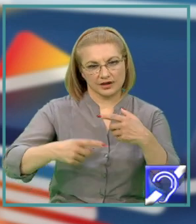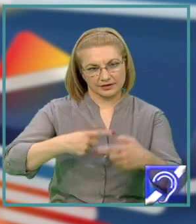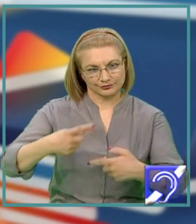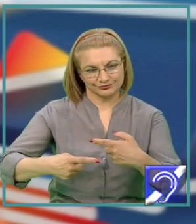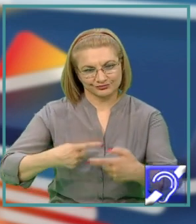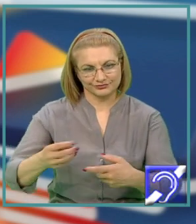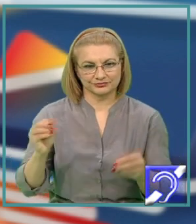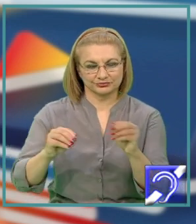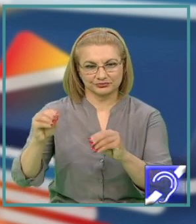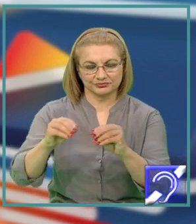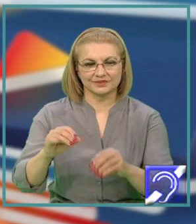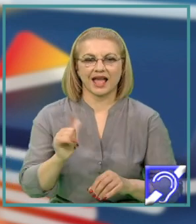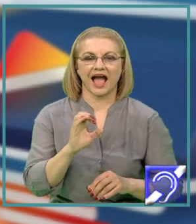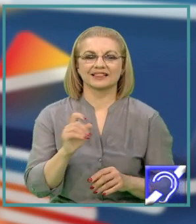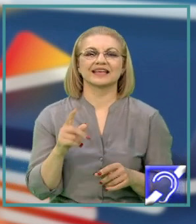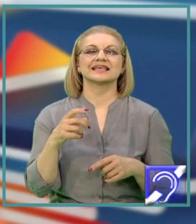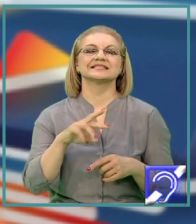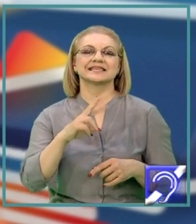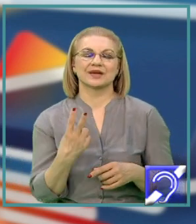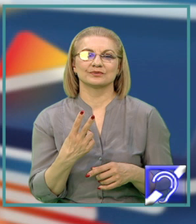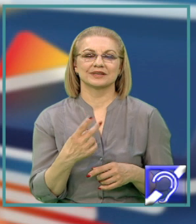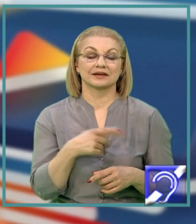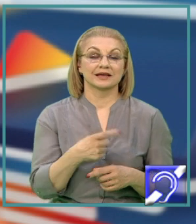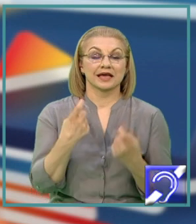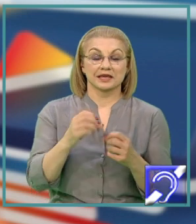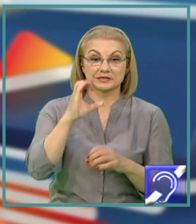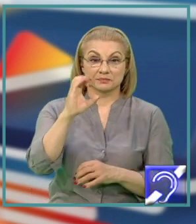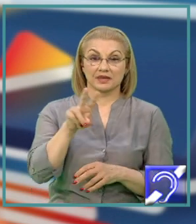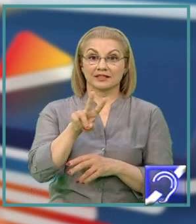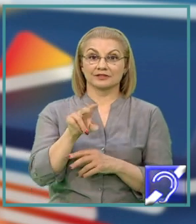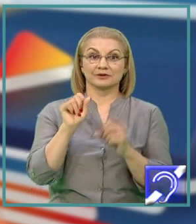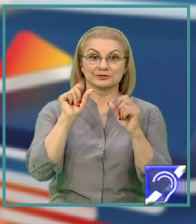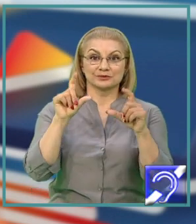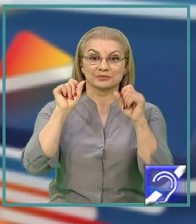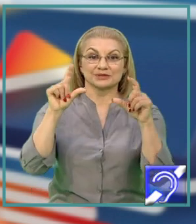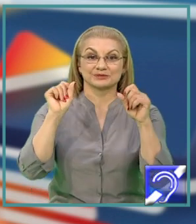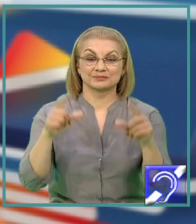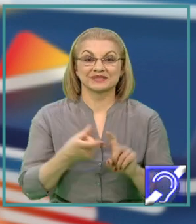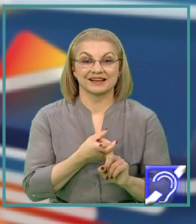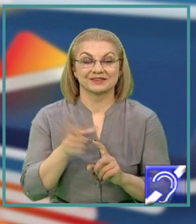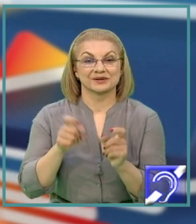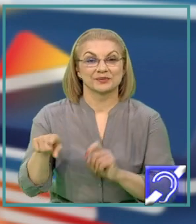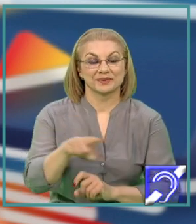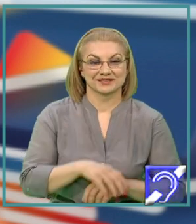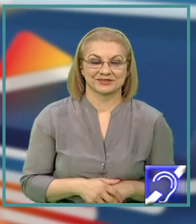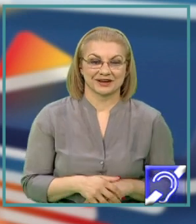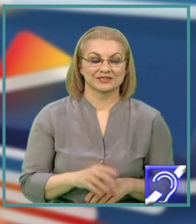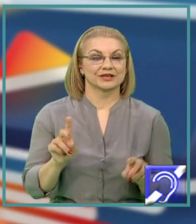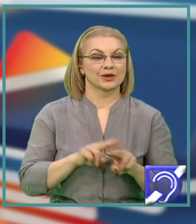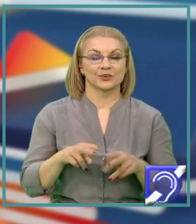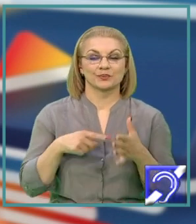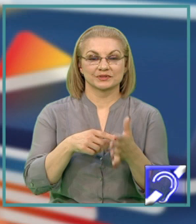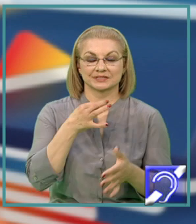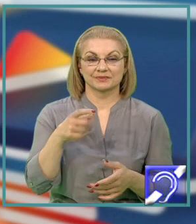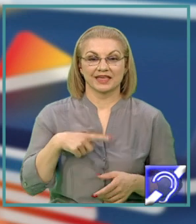rostogolire de altele secundare. Spectatorul e în permanență surprins de ceea ce descoperă în legătură cu personajele. Modul de expunere dominant